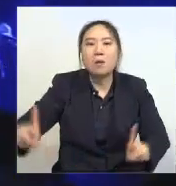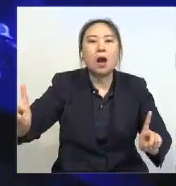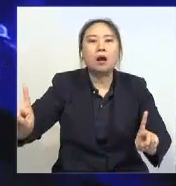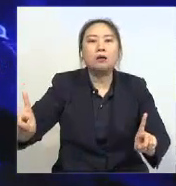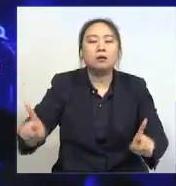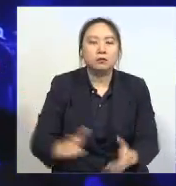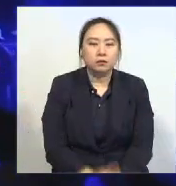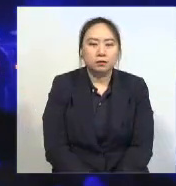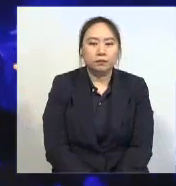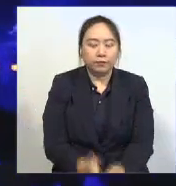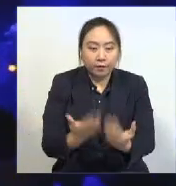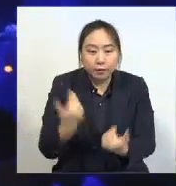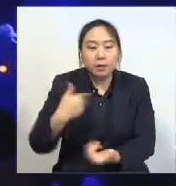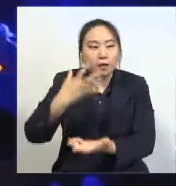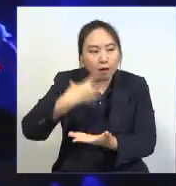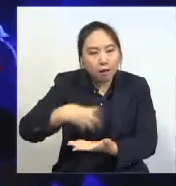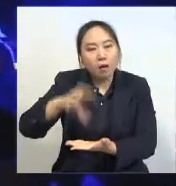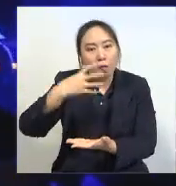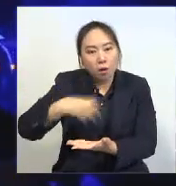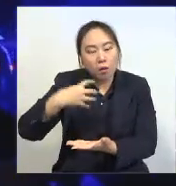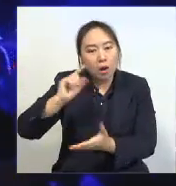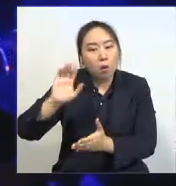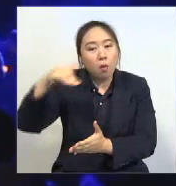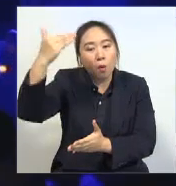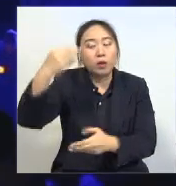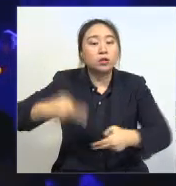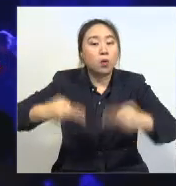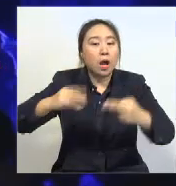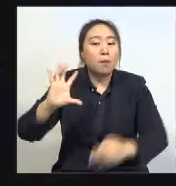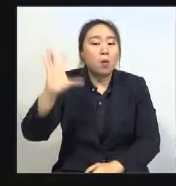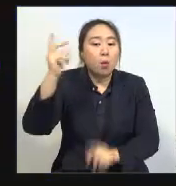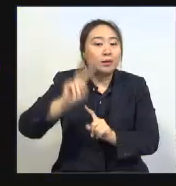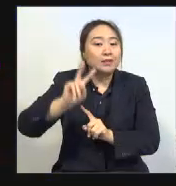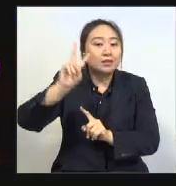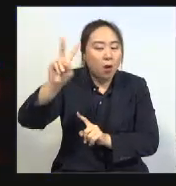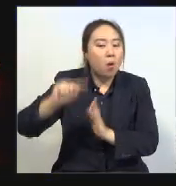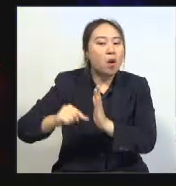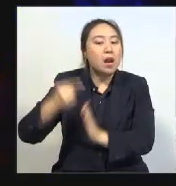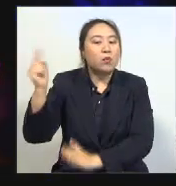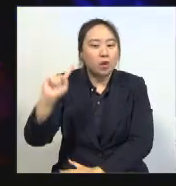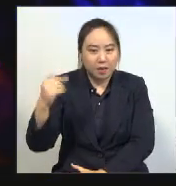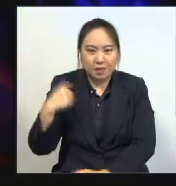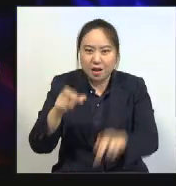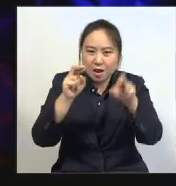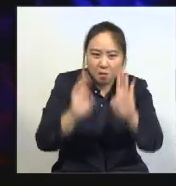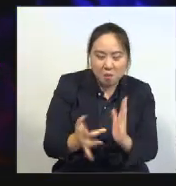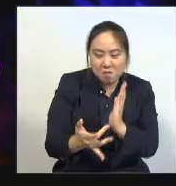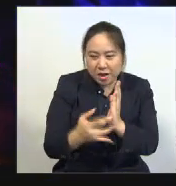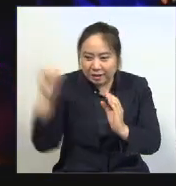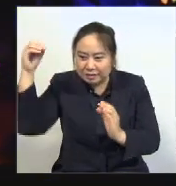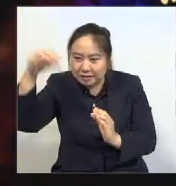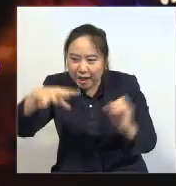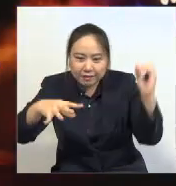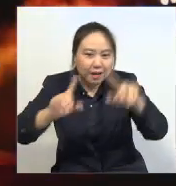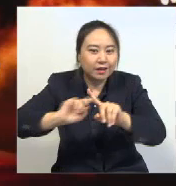ได้มีการบอกเล่าเรื่องราวจุดเริ่มต้นของสงครามโลกครั้งที่2ผ่านระบบเอฟเฟกต์สื่อถึงสะพานข้